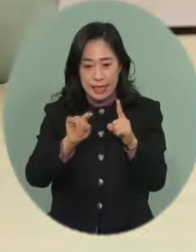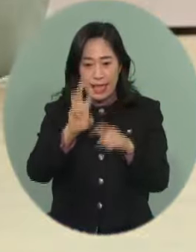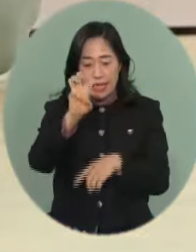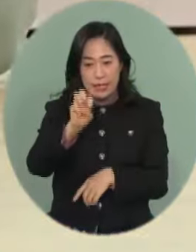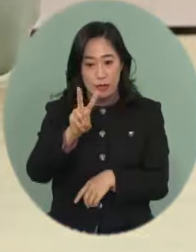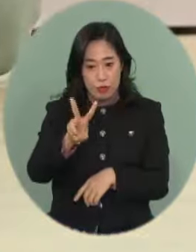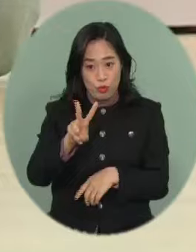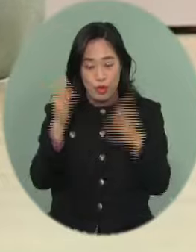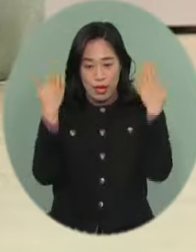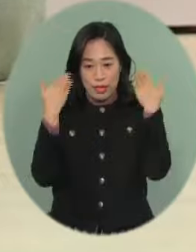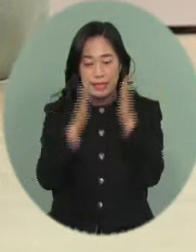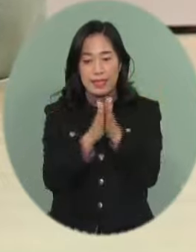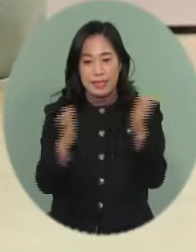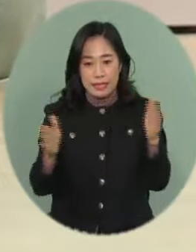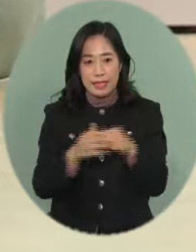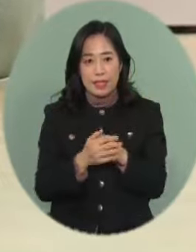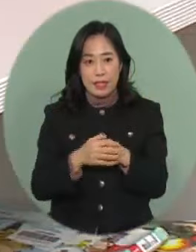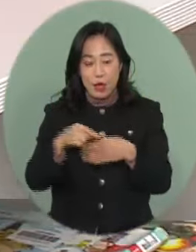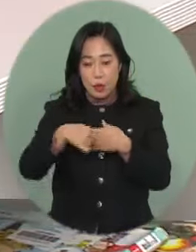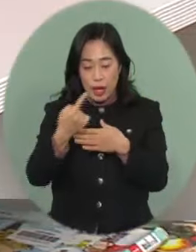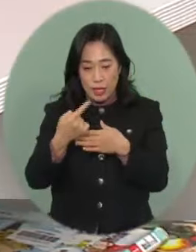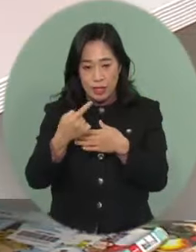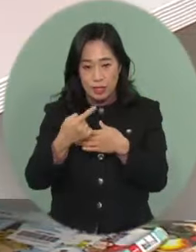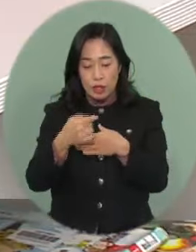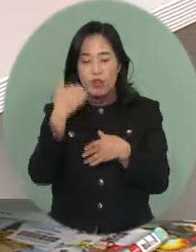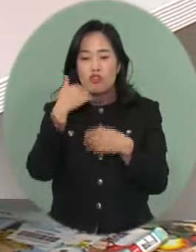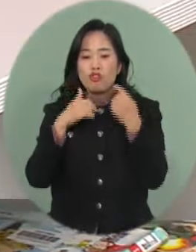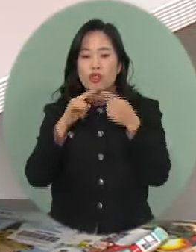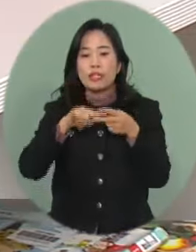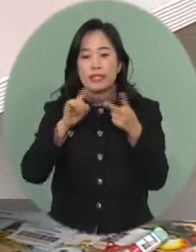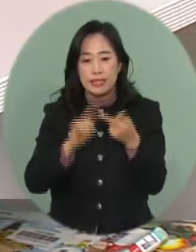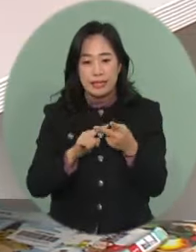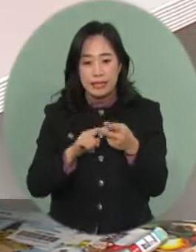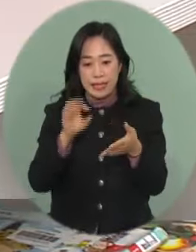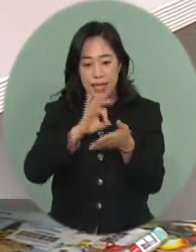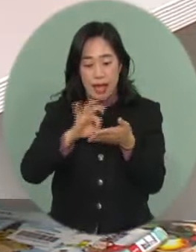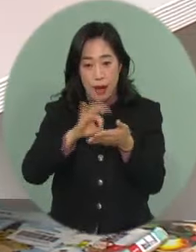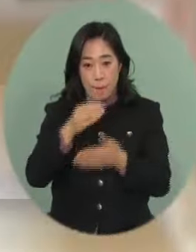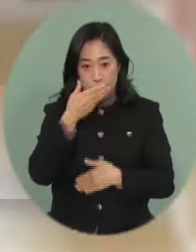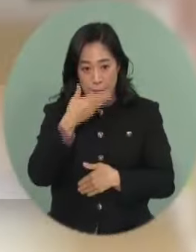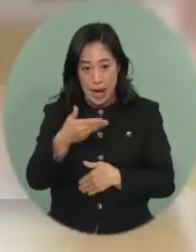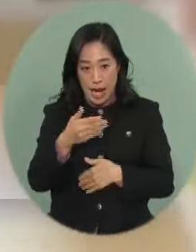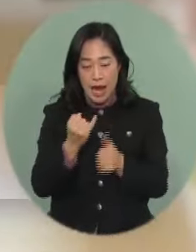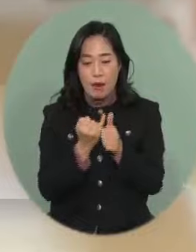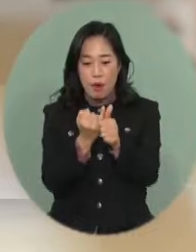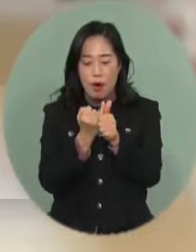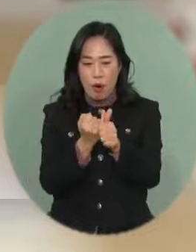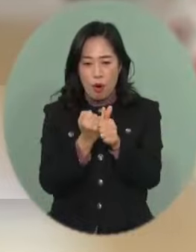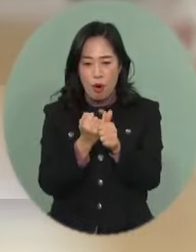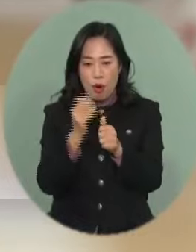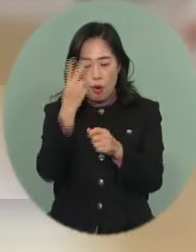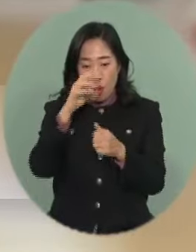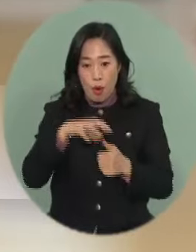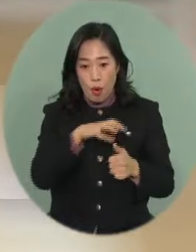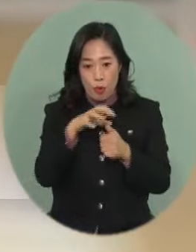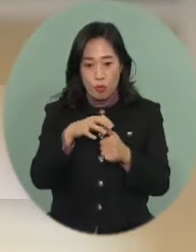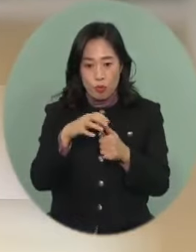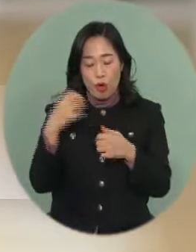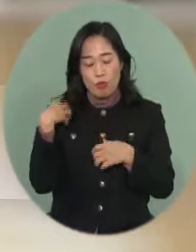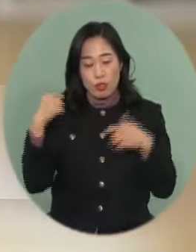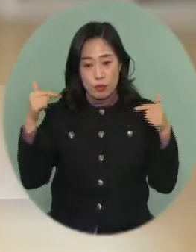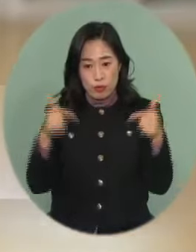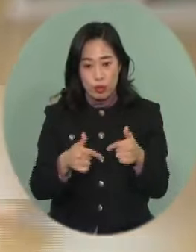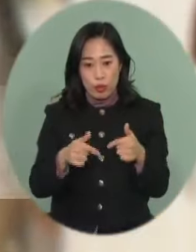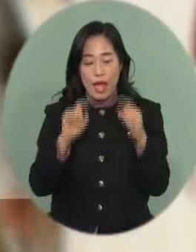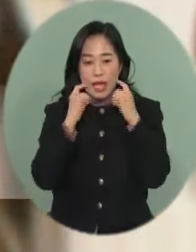시작됩니다. 초등학교 1학년 학생 누구나 이용 가능한 늘봄 학교는 맞벌이 가정의 보육 부담을 덜고 사교육비를